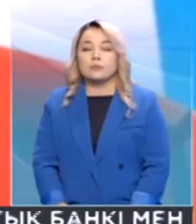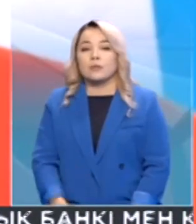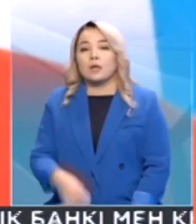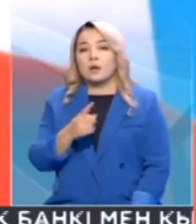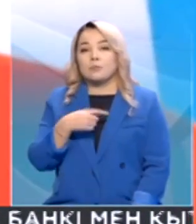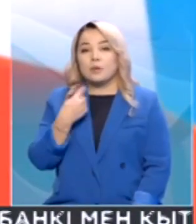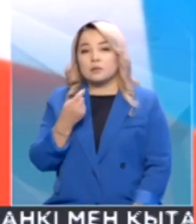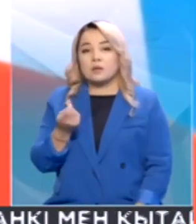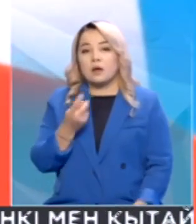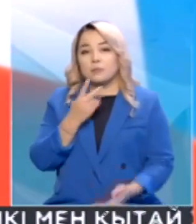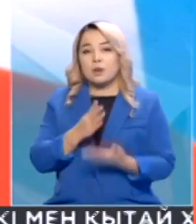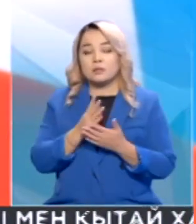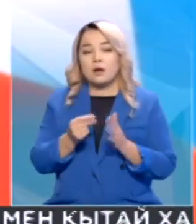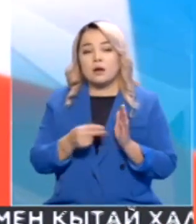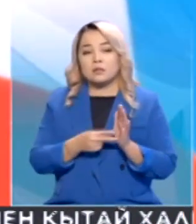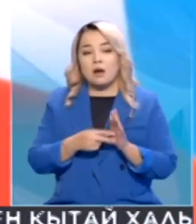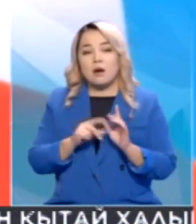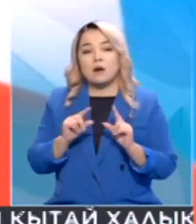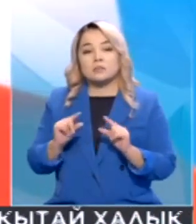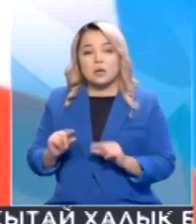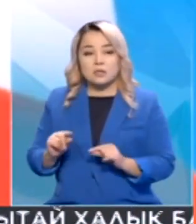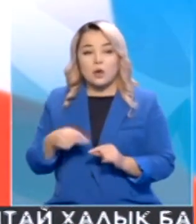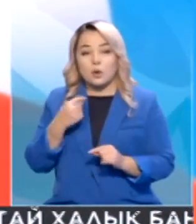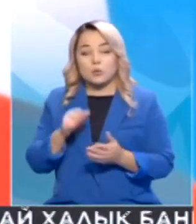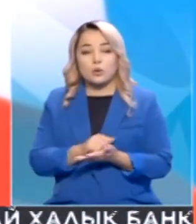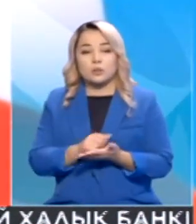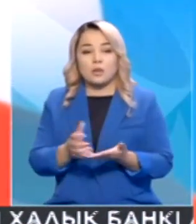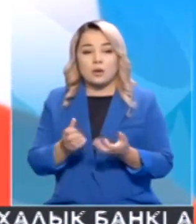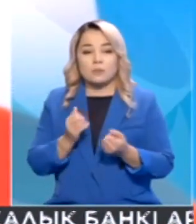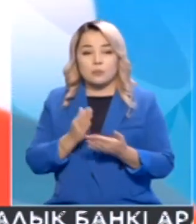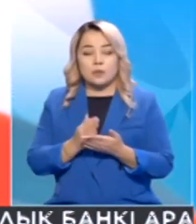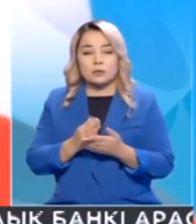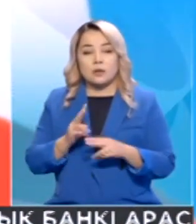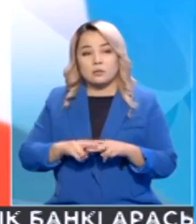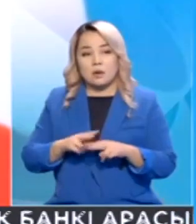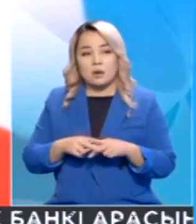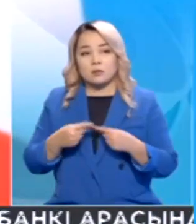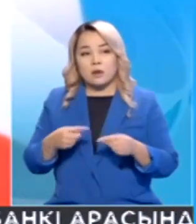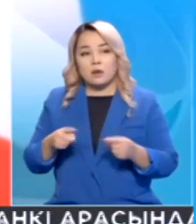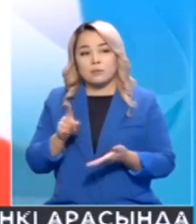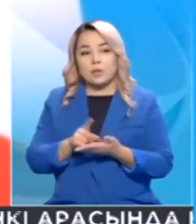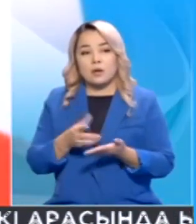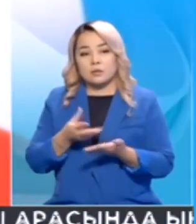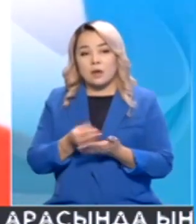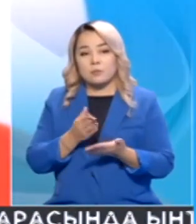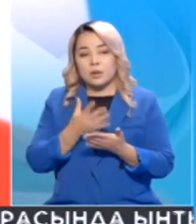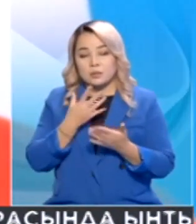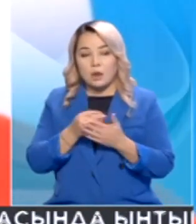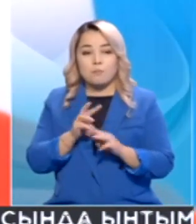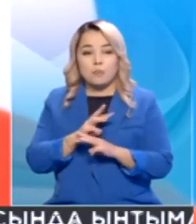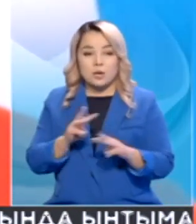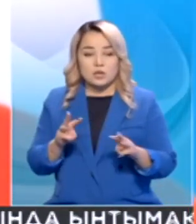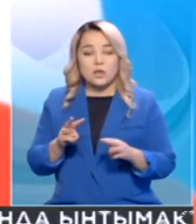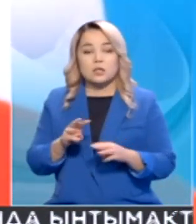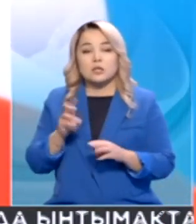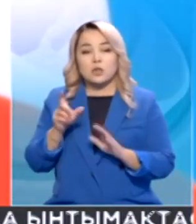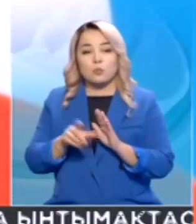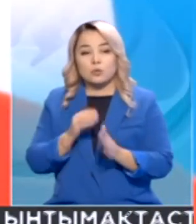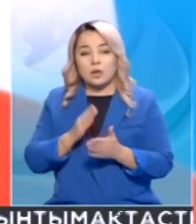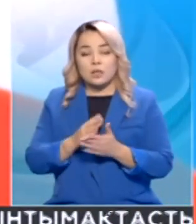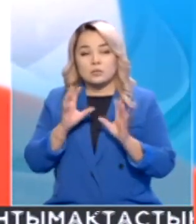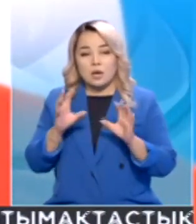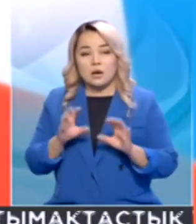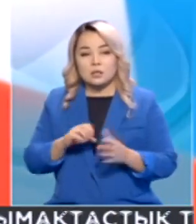Беті аз болған сайын бағасы арзан. Елімізде төлқұжат алу үшін әр түрлі алым енгізілмек. Бүгін мәжіліс депутаттары осындай заң жобасын